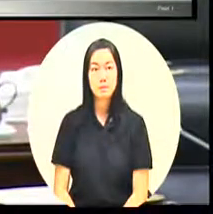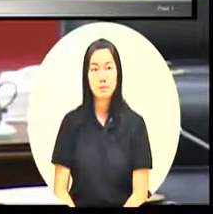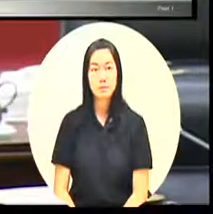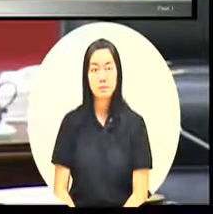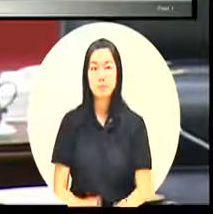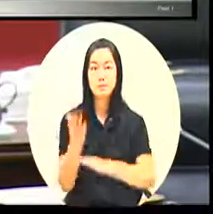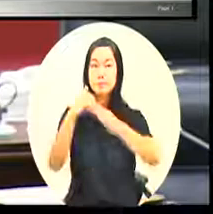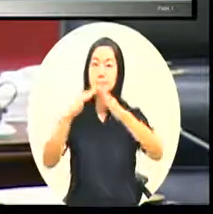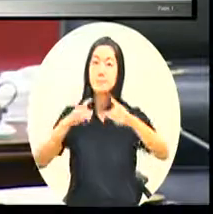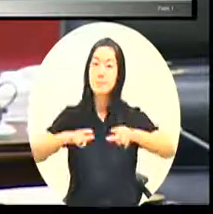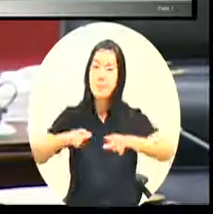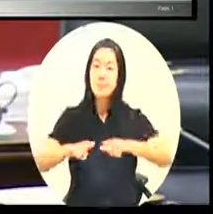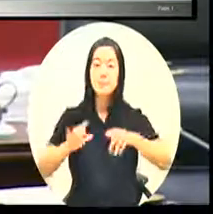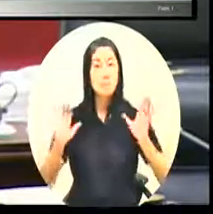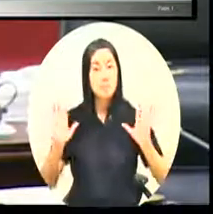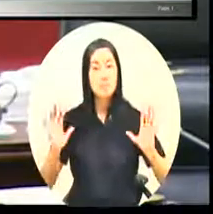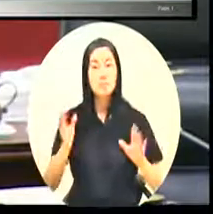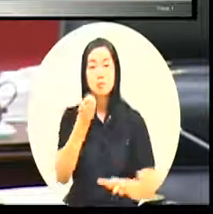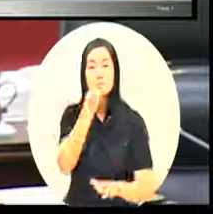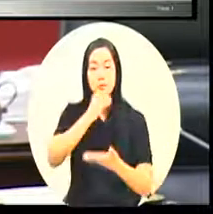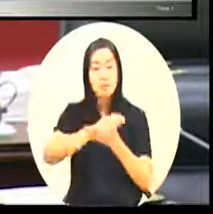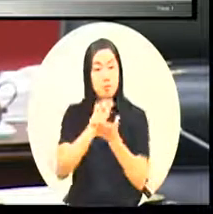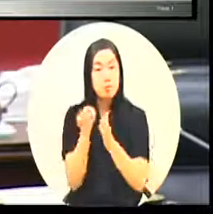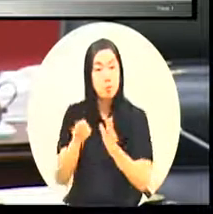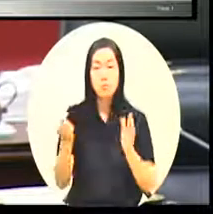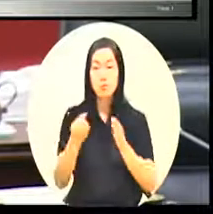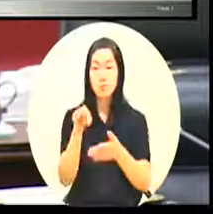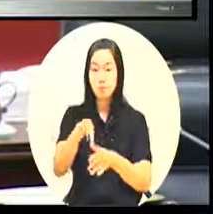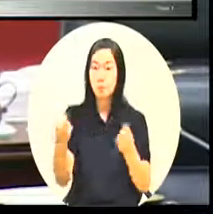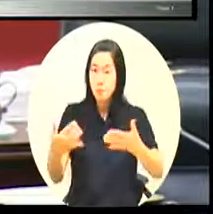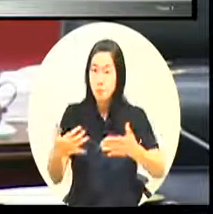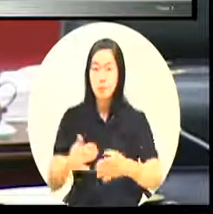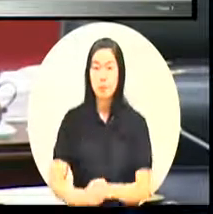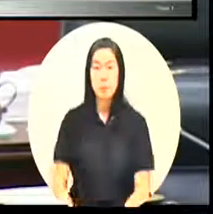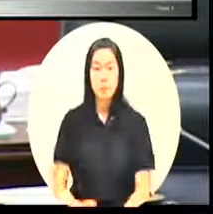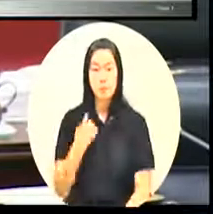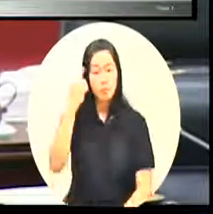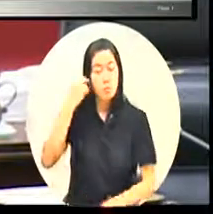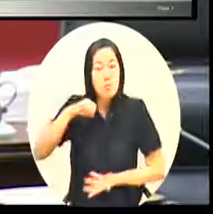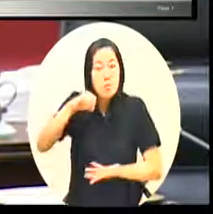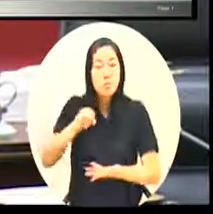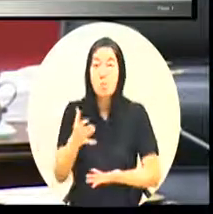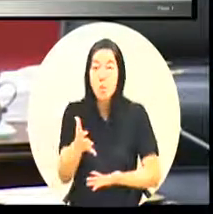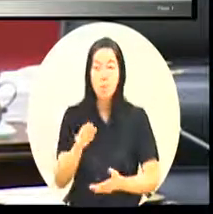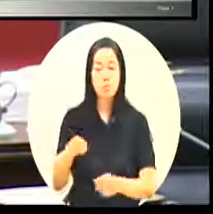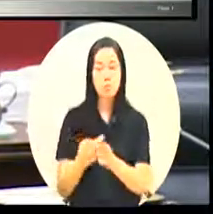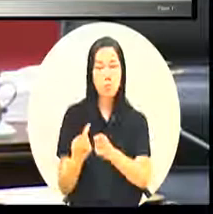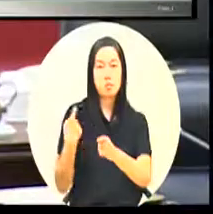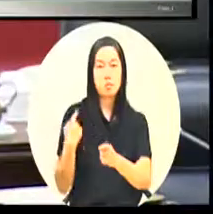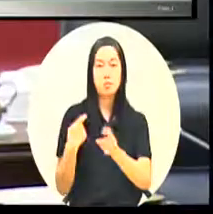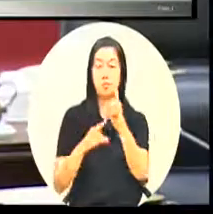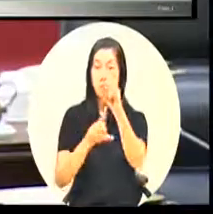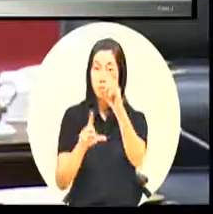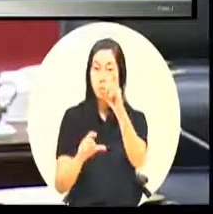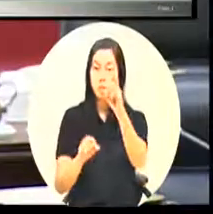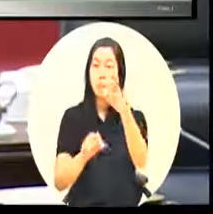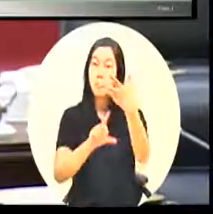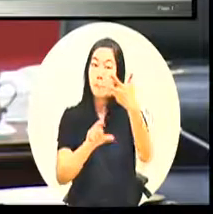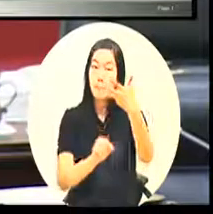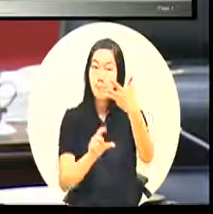校园学童食安的问题。为什么在这时候来提出？主要在去年的十月、去年的八